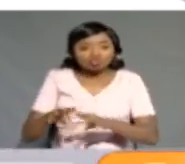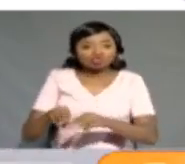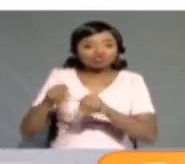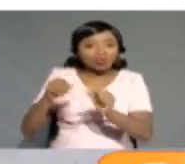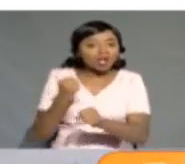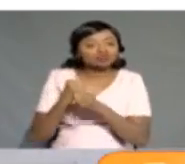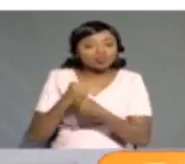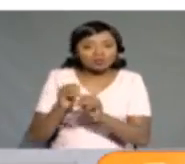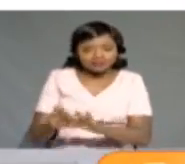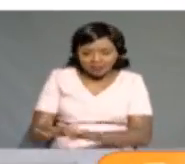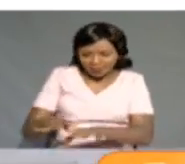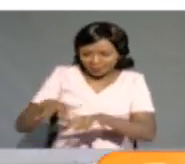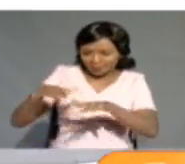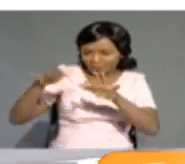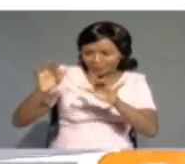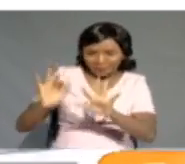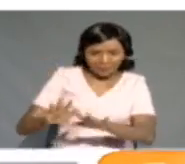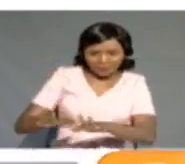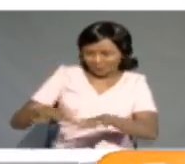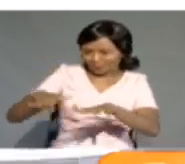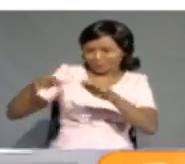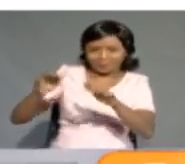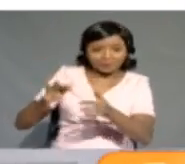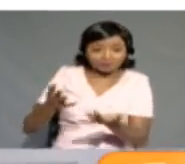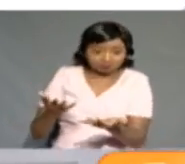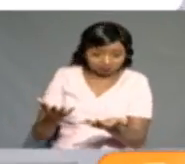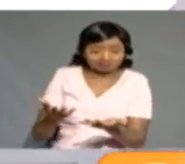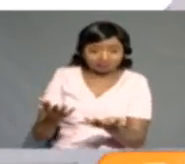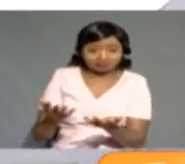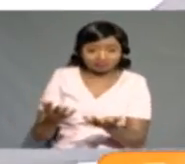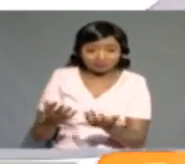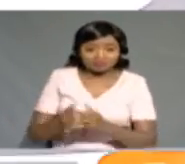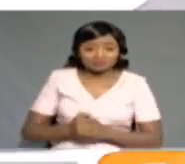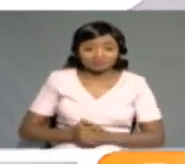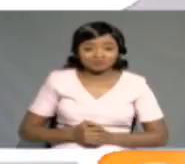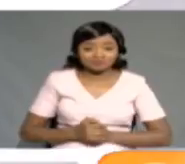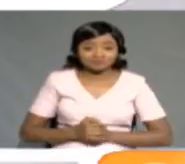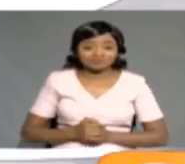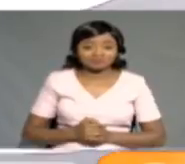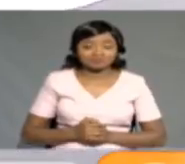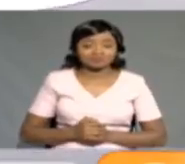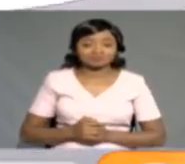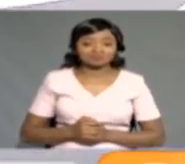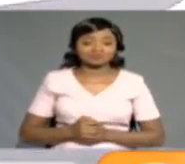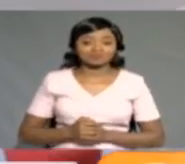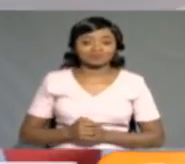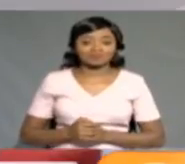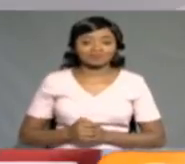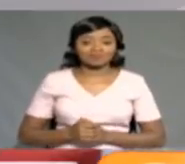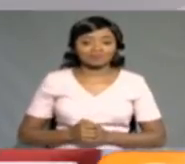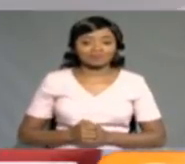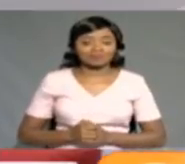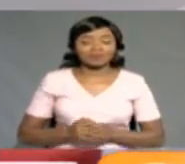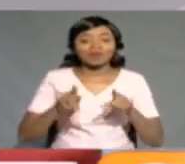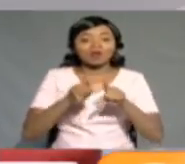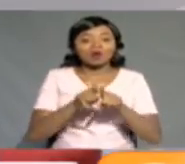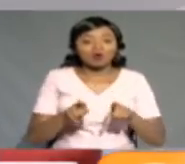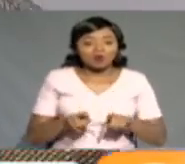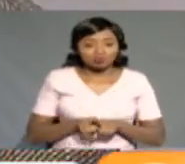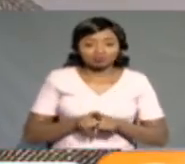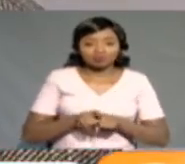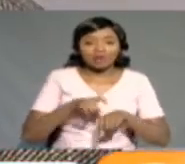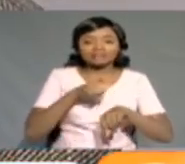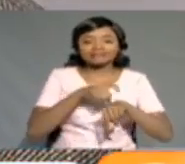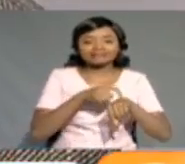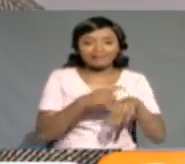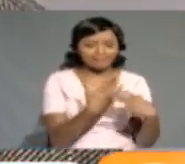juu, unautifua. Na unakusema unatifua kivu. Kabla hujatoka kwenye timua, paraganya vitu